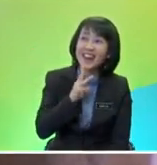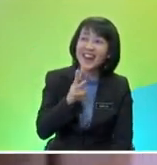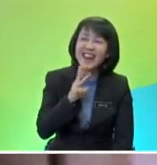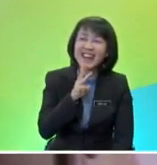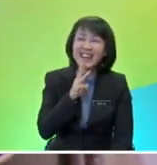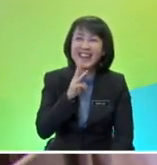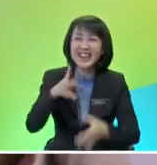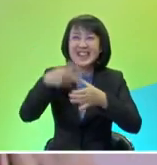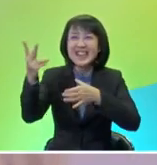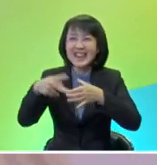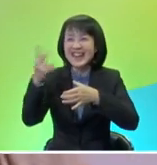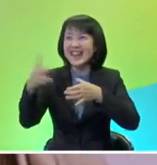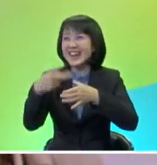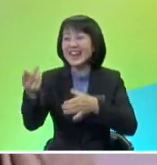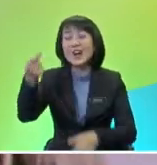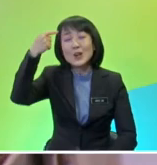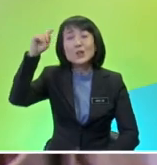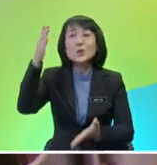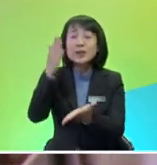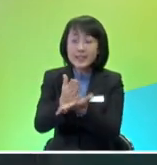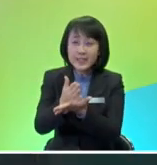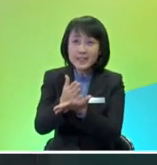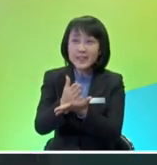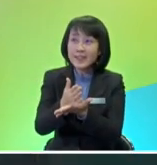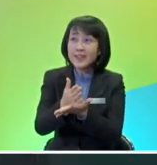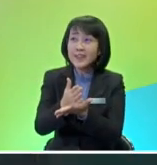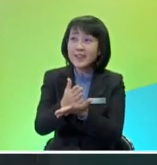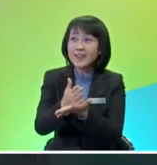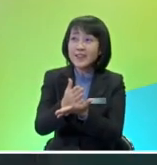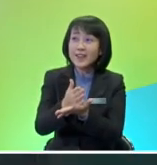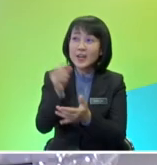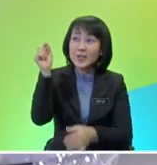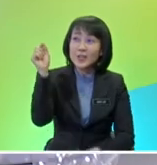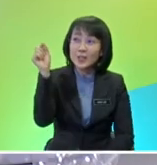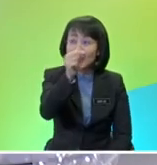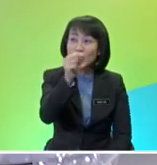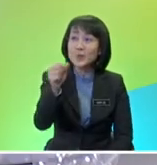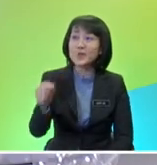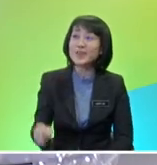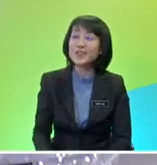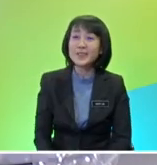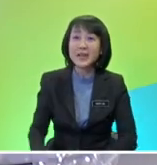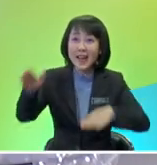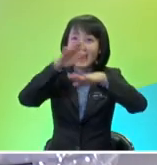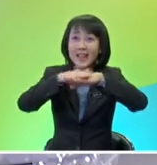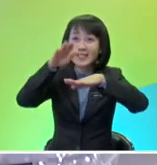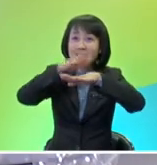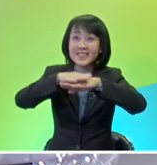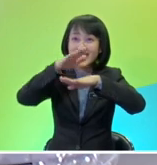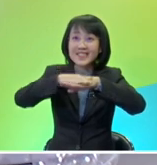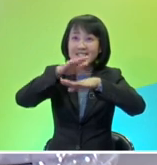Pocok. Okey, untuk berhentikannya kita perlu pocok sekali lagi tempat yang sama. Oh, yang atas tu. Tempat yang sama. Mana tempat sama